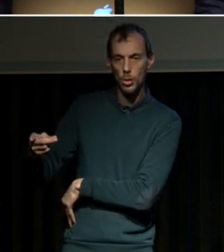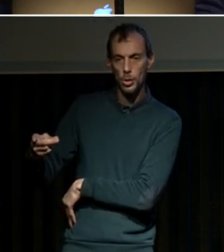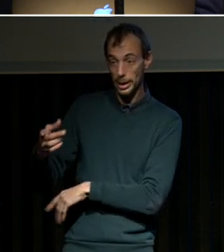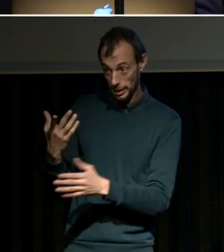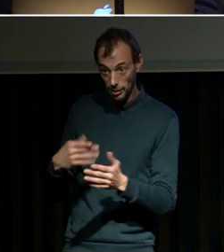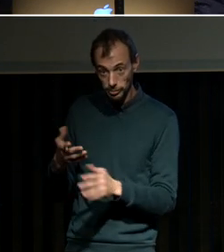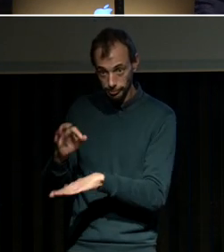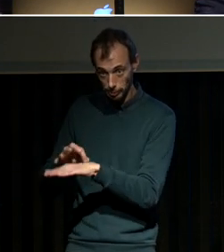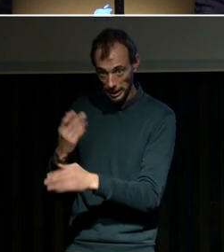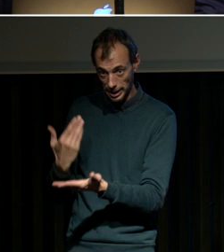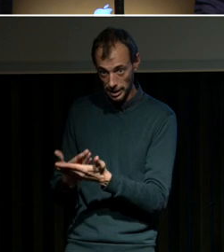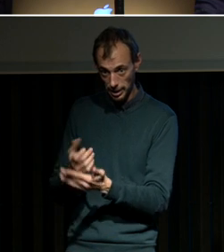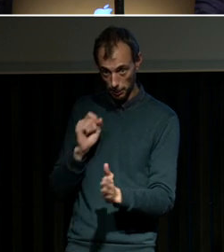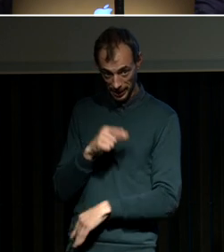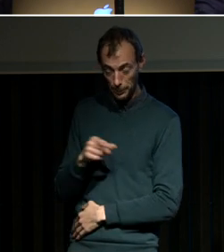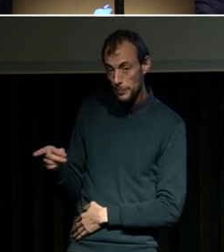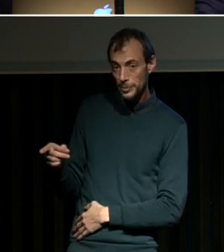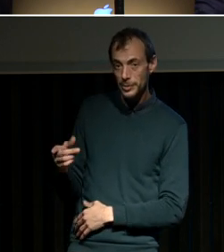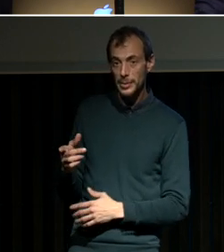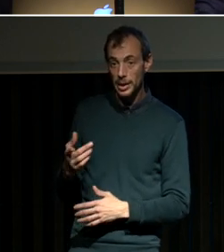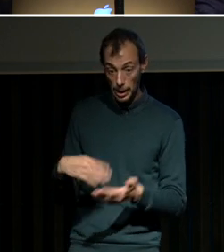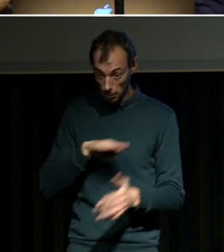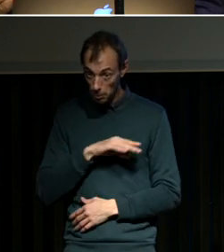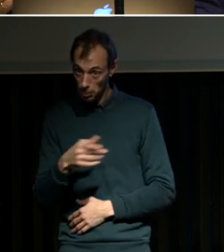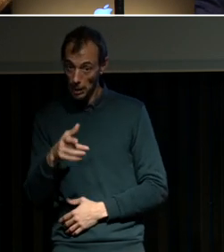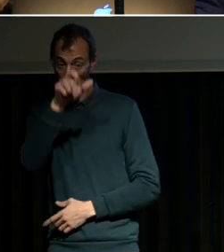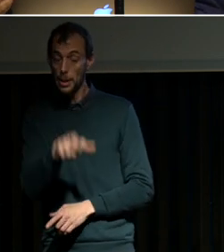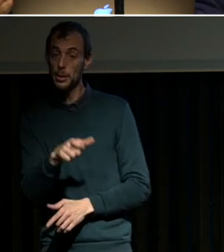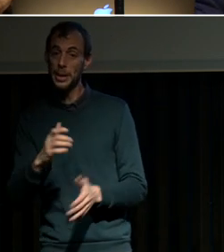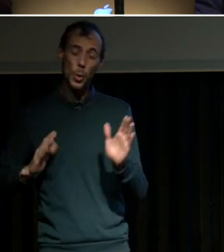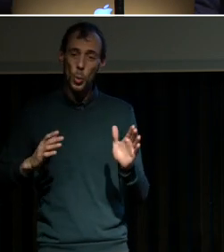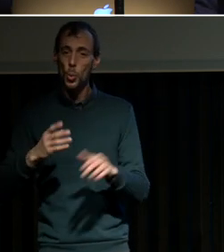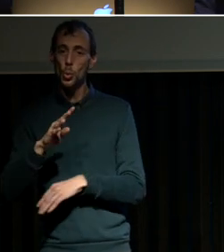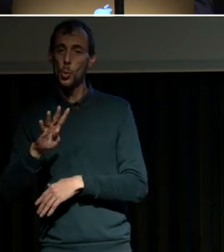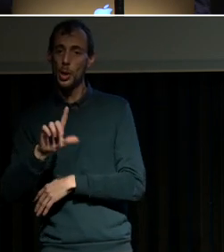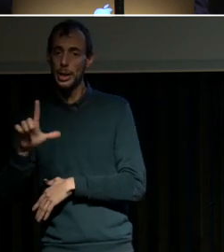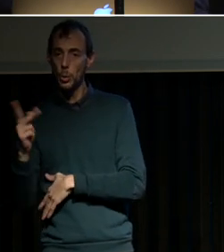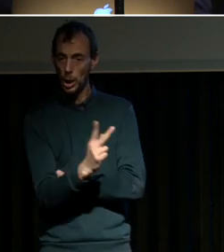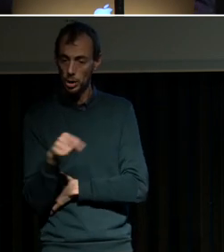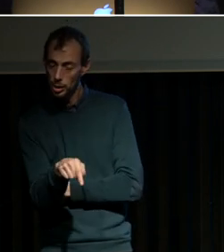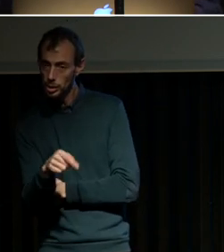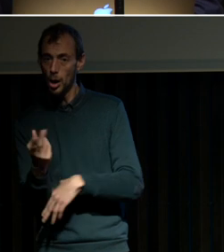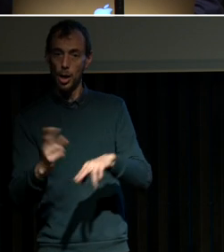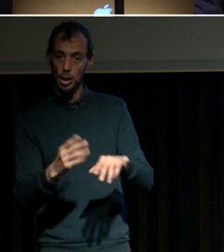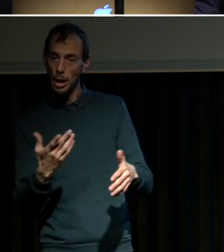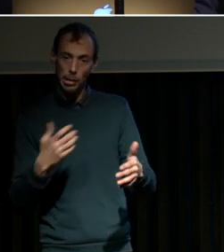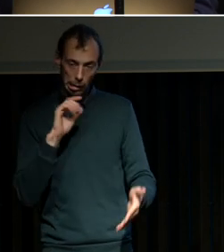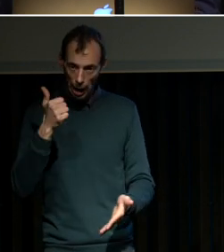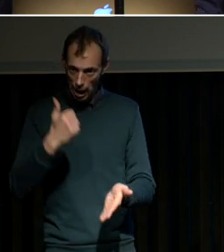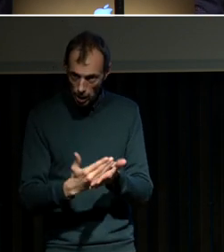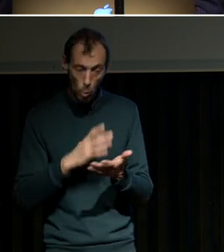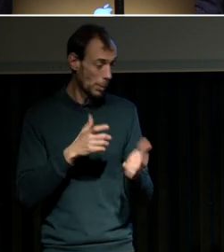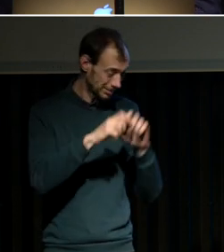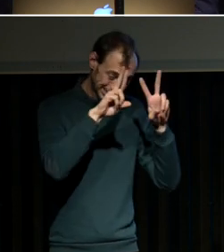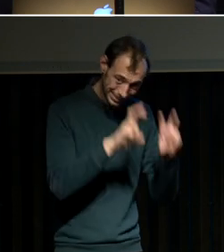ans d'avance dans la recherche grâce à ce don d'organes. Donc les donneurs, ils permettent de sauver des vies individuellement en faisant